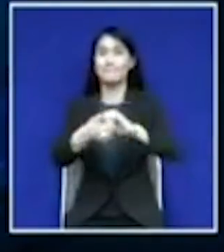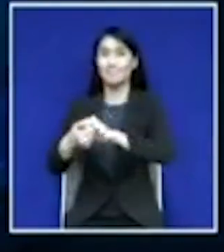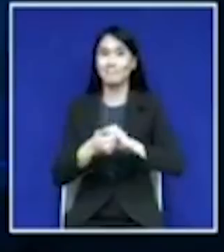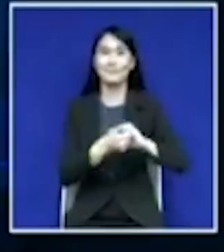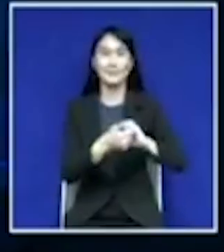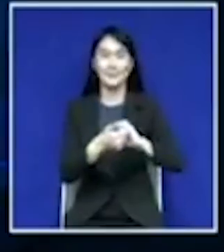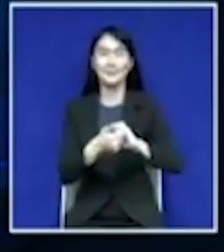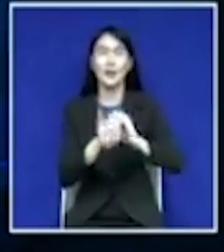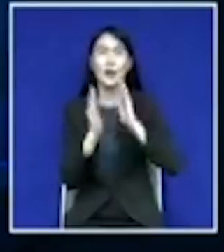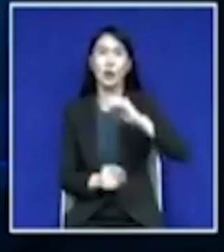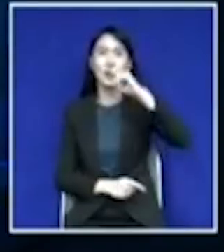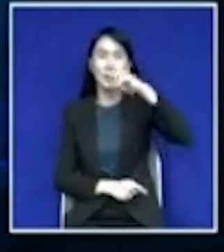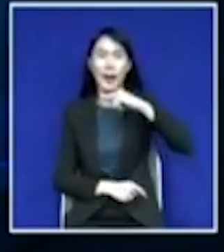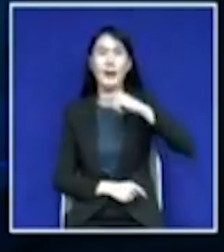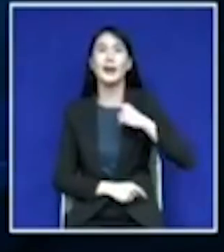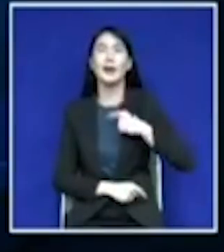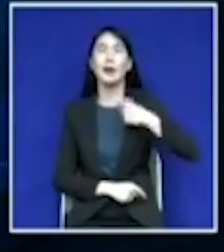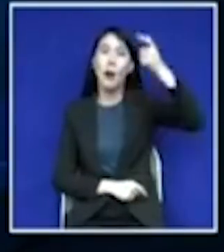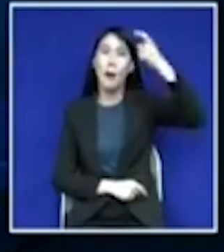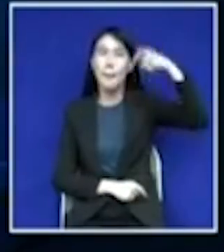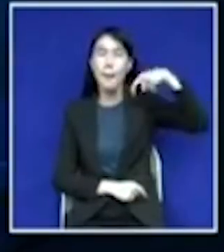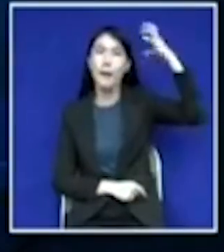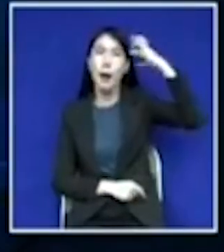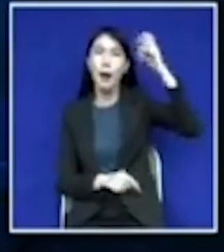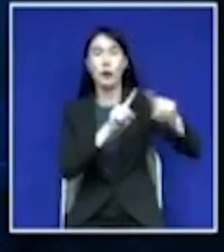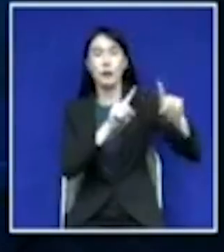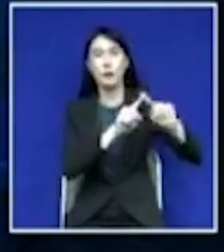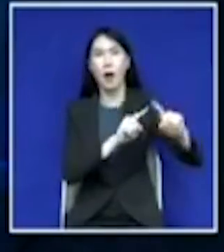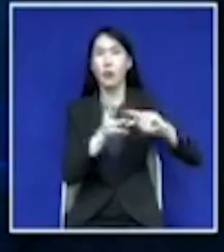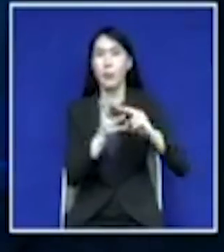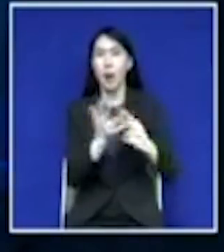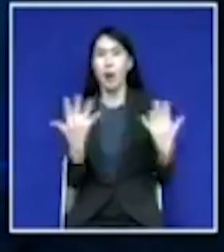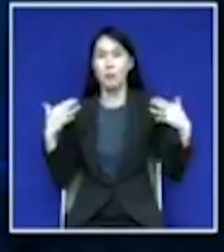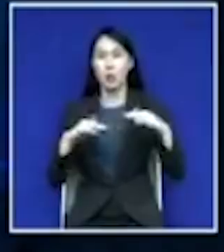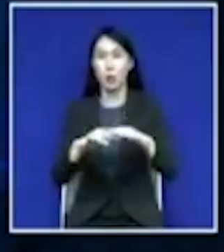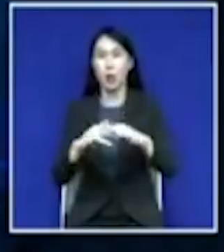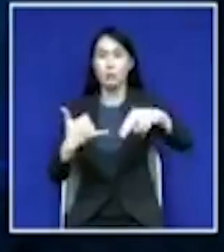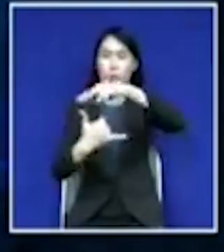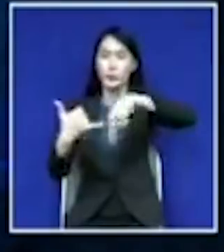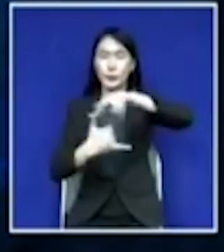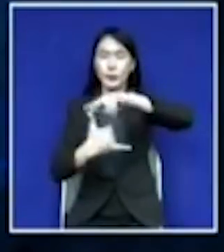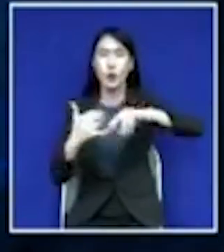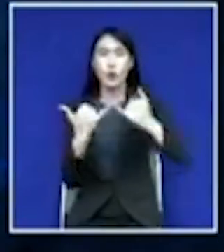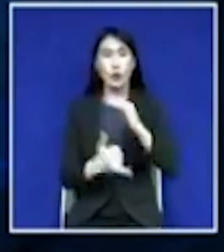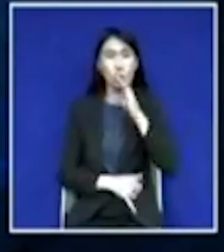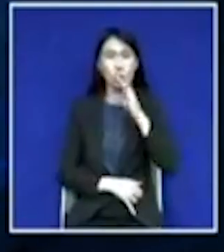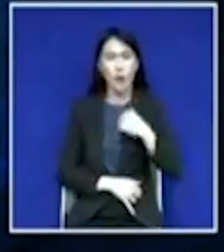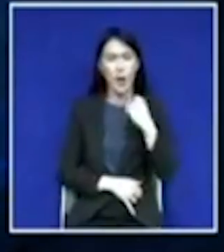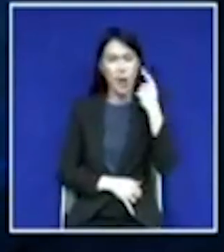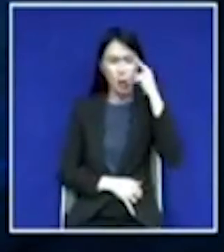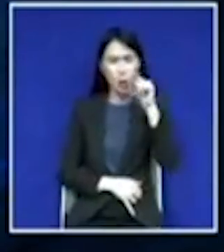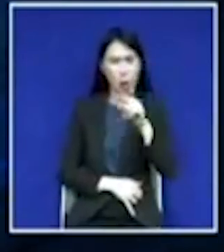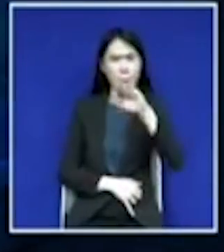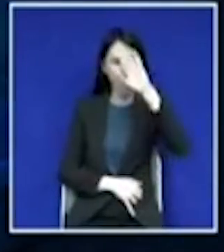ทั้งคนไทยและคนต่างด้าวทั้งหลายมาร่วมมือกันเข้ามาได้รับการตรวจเราเห็นว่าใครป่วยเราเอาเข้ารักษ